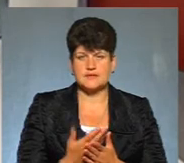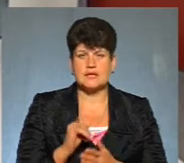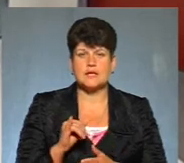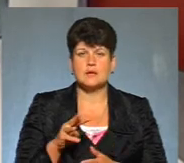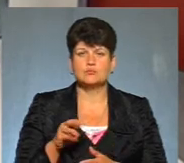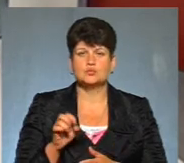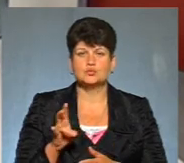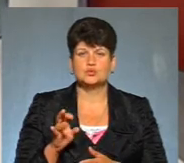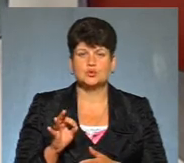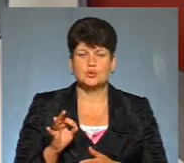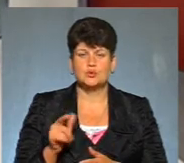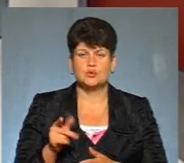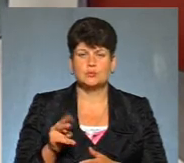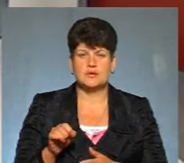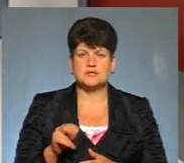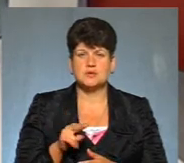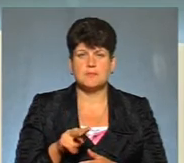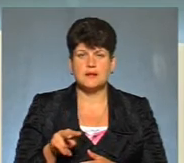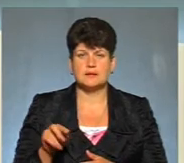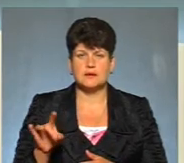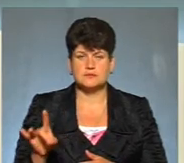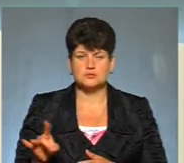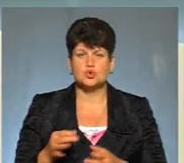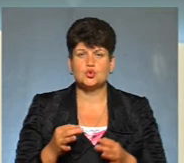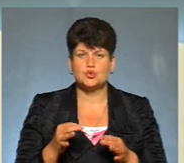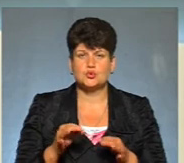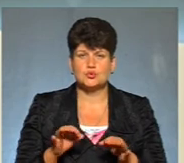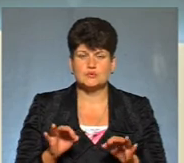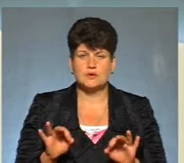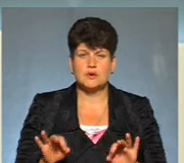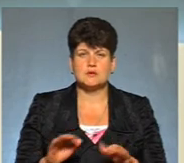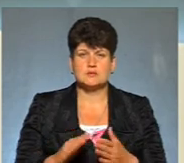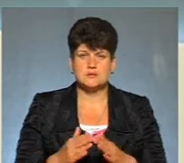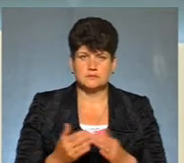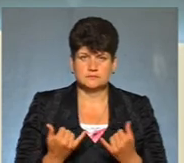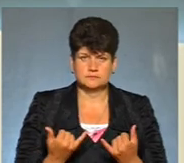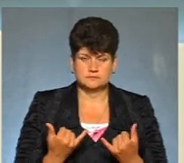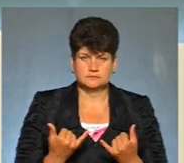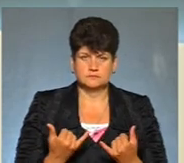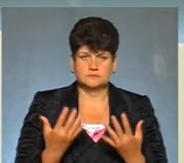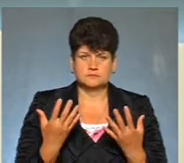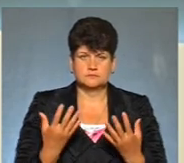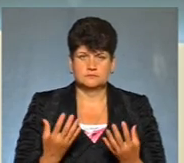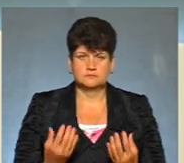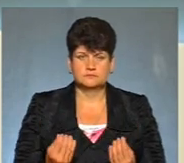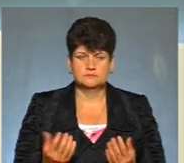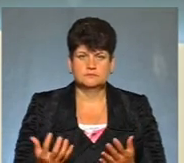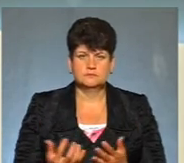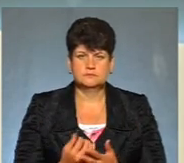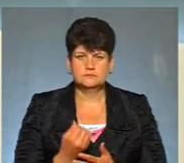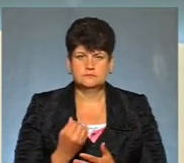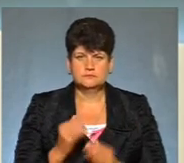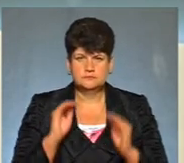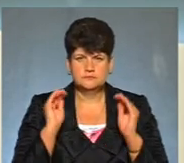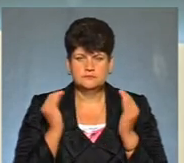імуноглобулінів чи за результатами ПЛР, воно дозволяє станом на конкретний день чи не конкретний момент виявити і